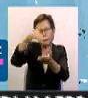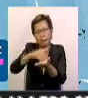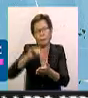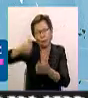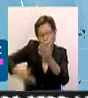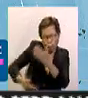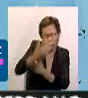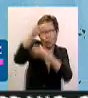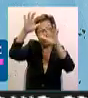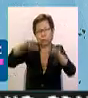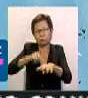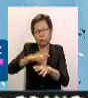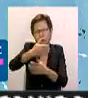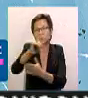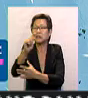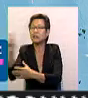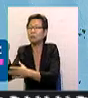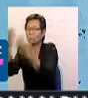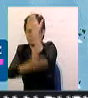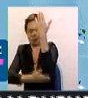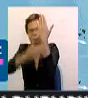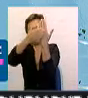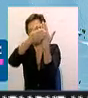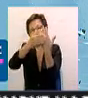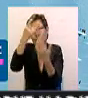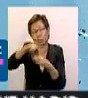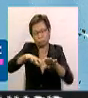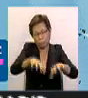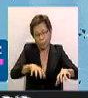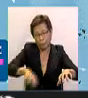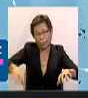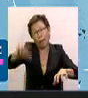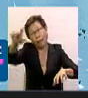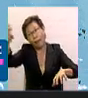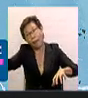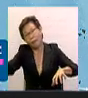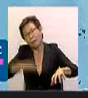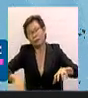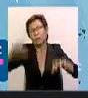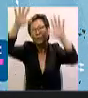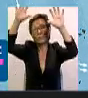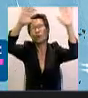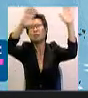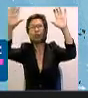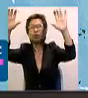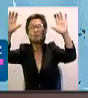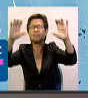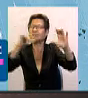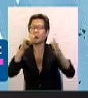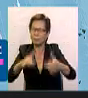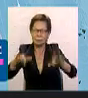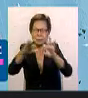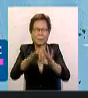pagi esok di bahagian timur semenanjung Malaysia. Untuk kawasan-kawasan lain, keadaan cuaca adalah tidak signifikan